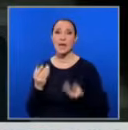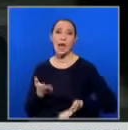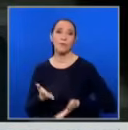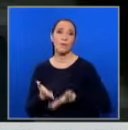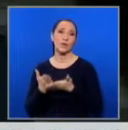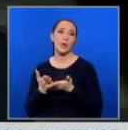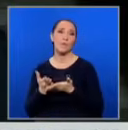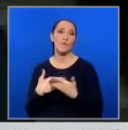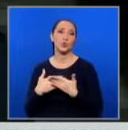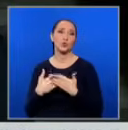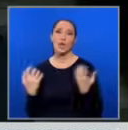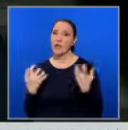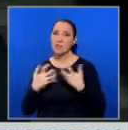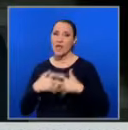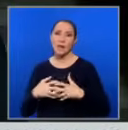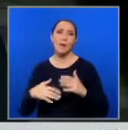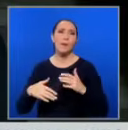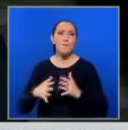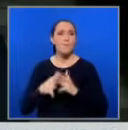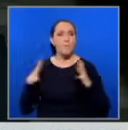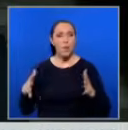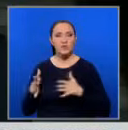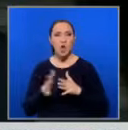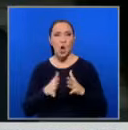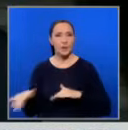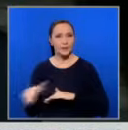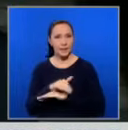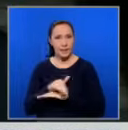по отношение на техниката и повече хора по границата от